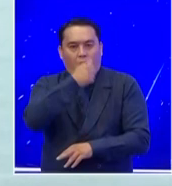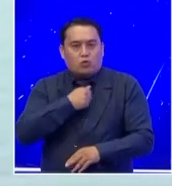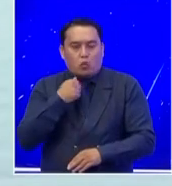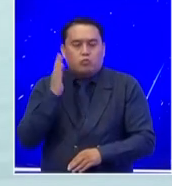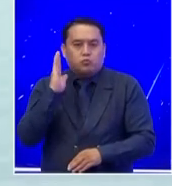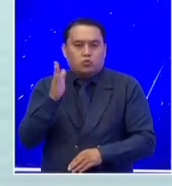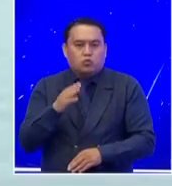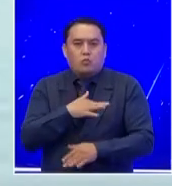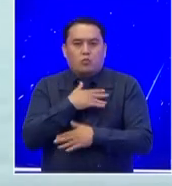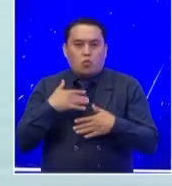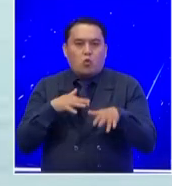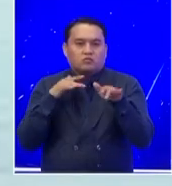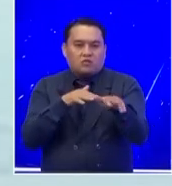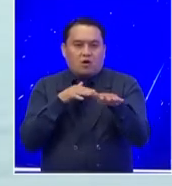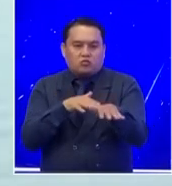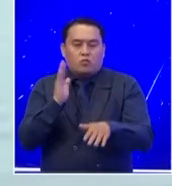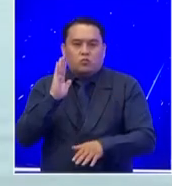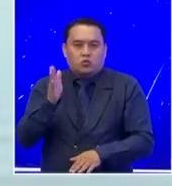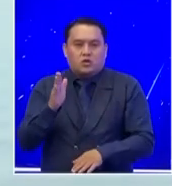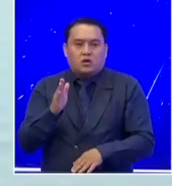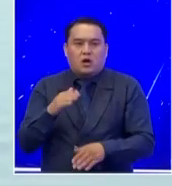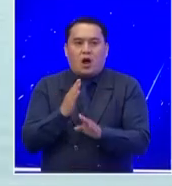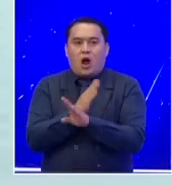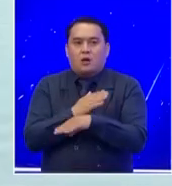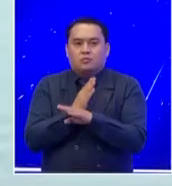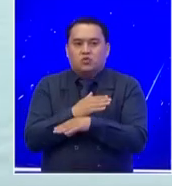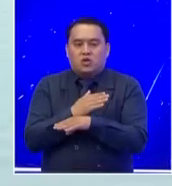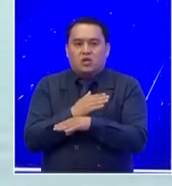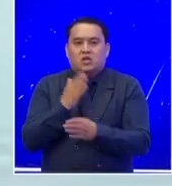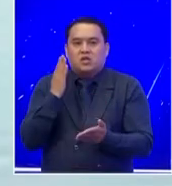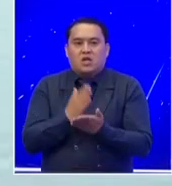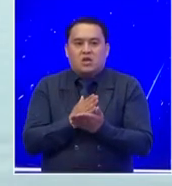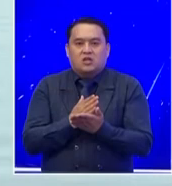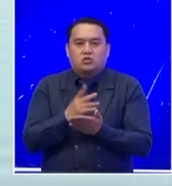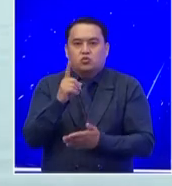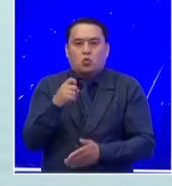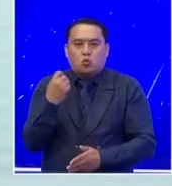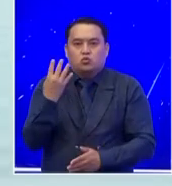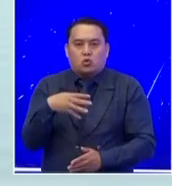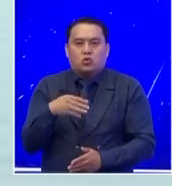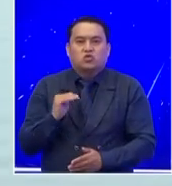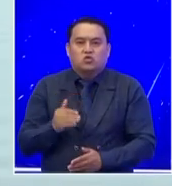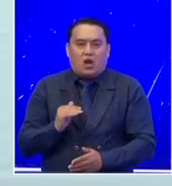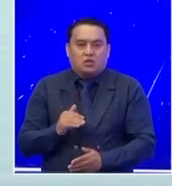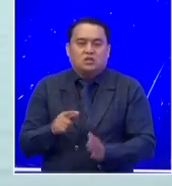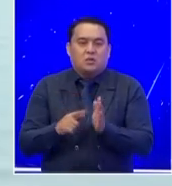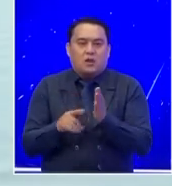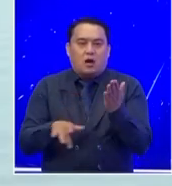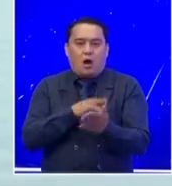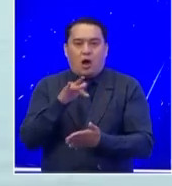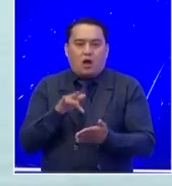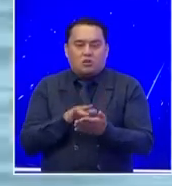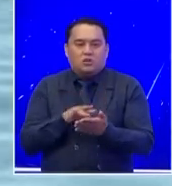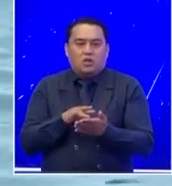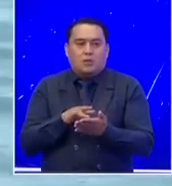ожидаем большое количество отдыхающих. На Капчагайском водохранилище имеется более 140 частных и 7 городских